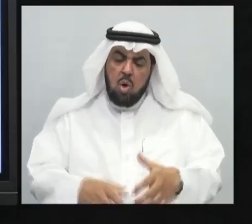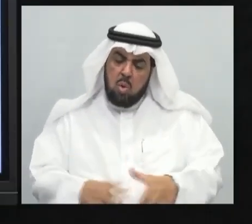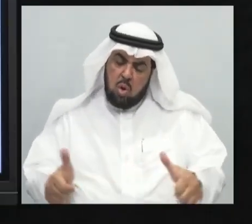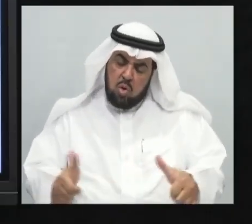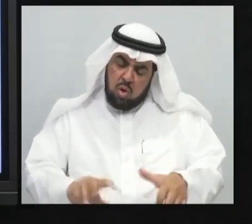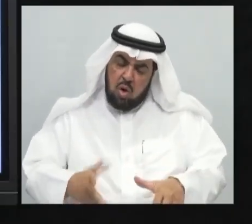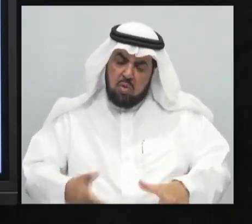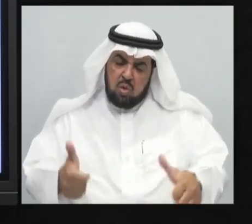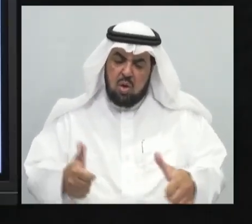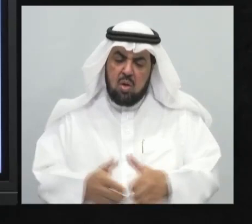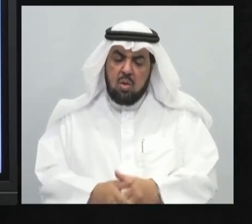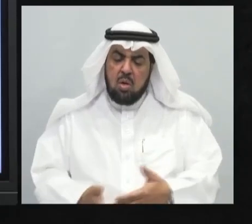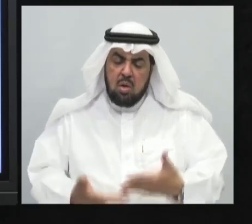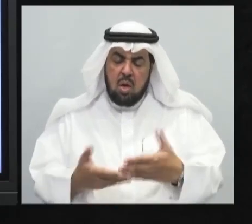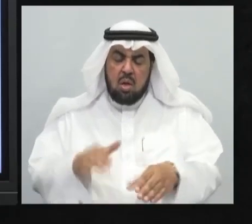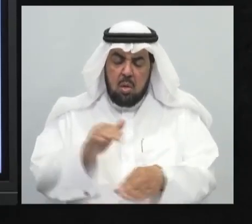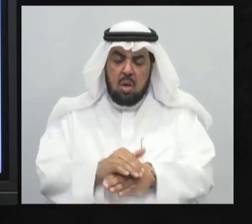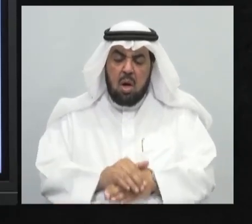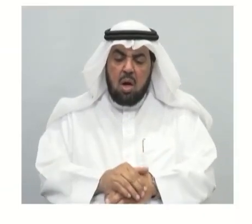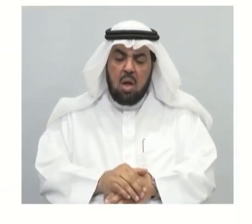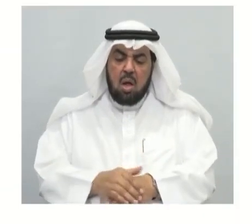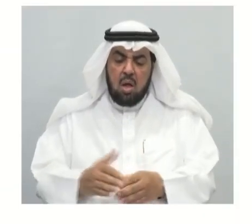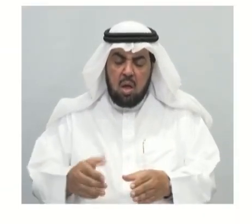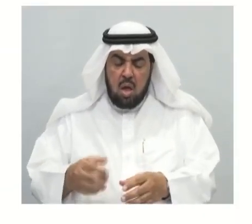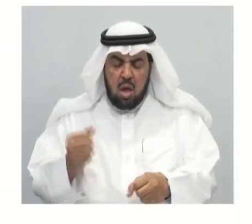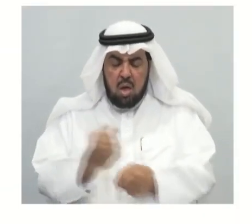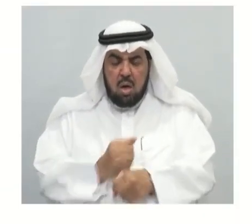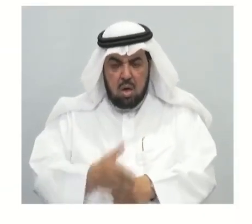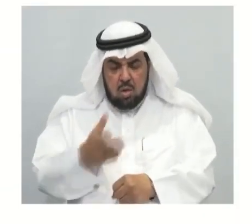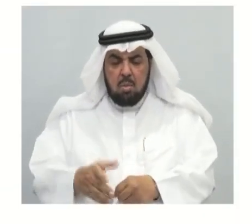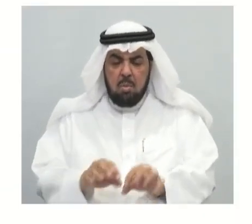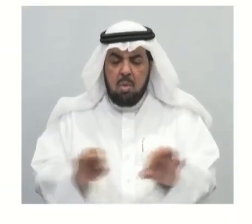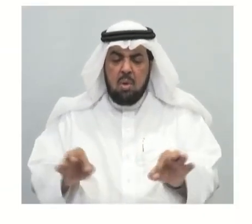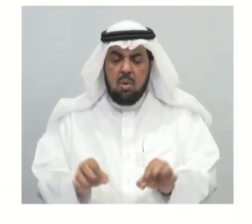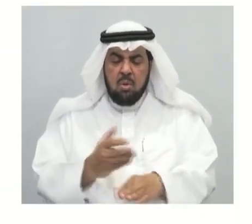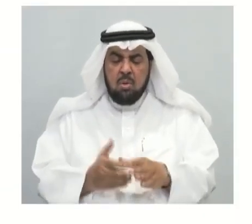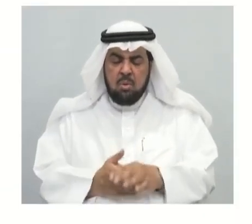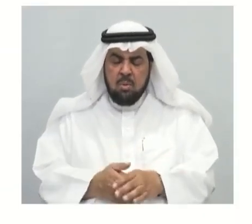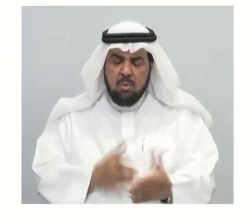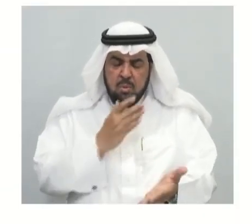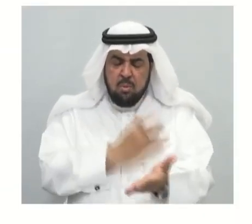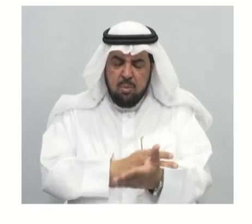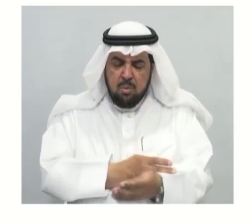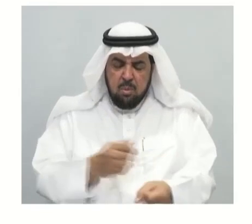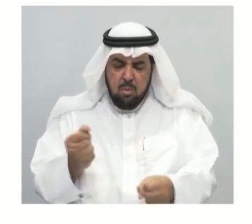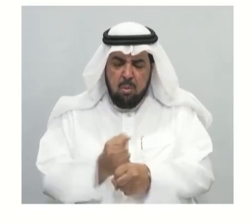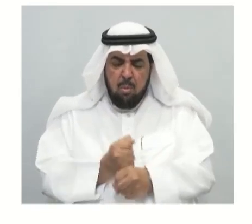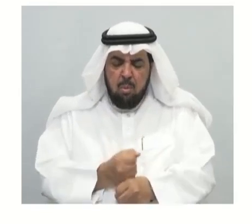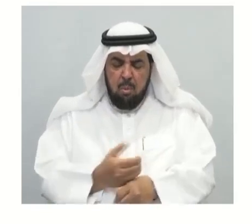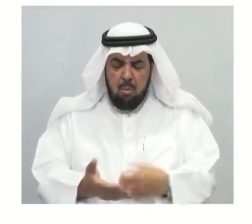للتحسين يتم تقديم اقتراحات الاجراءات المستقبليه بناء على ماذا بناء على تقرير الاعمال